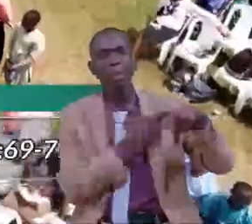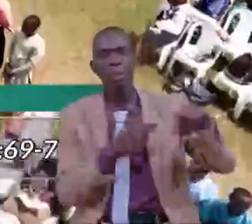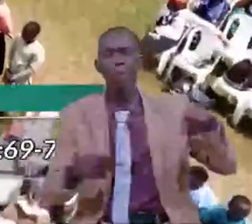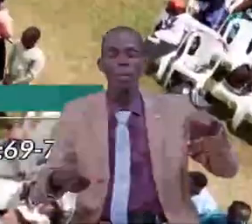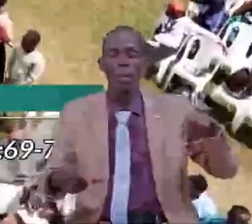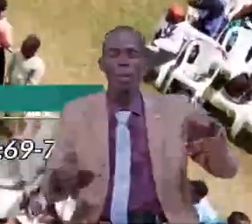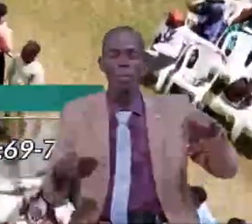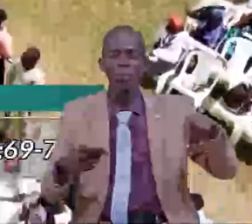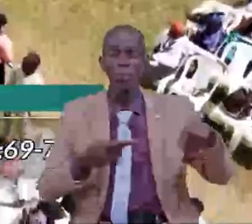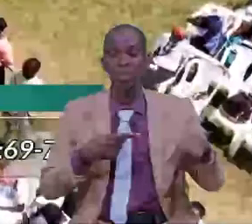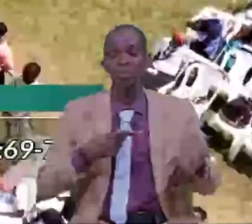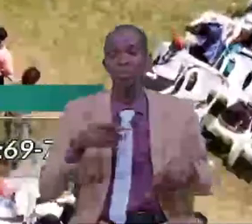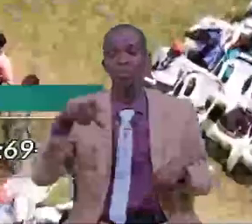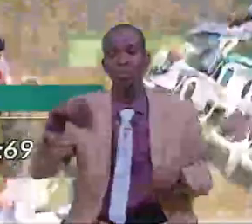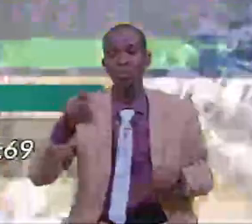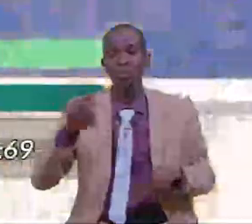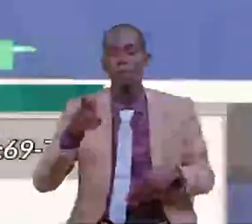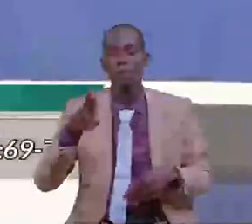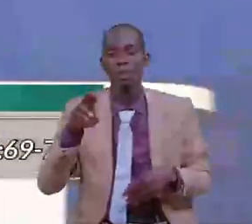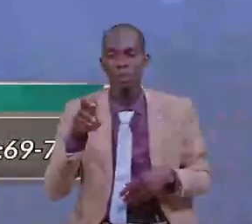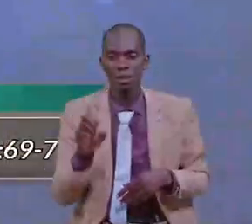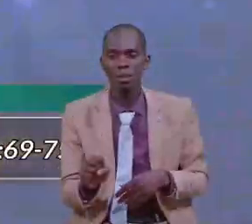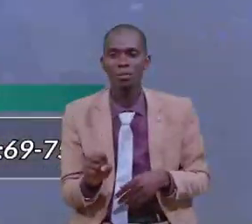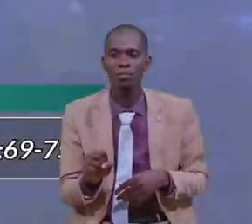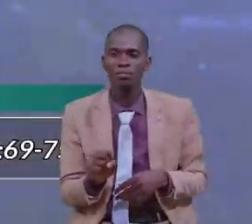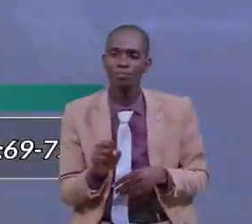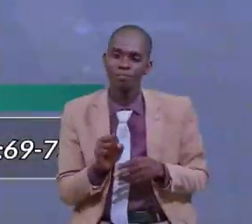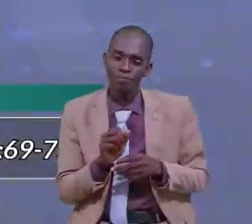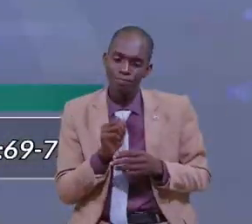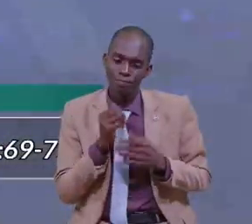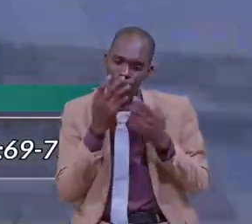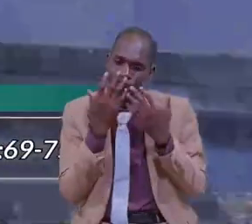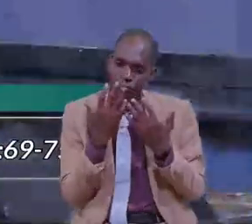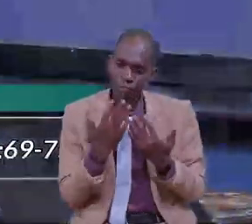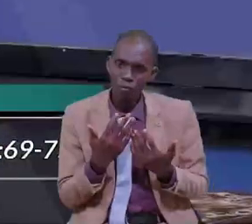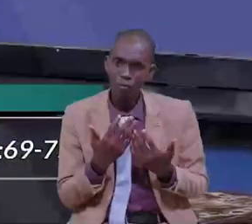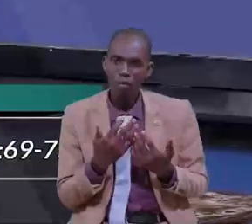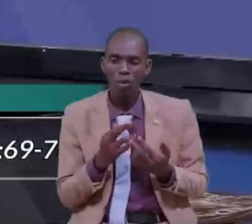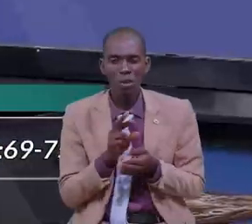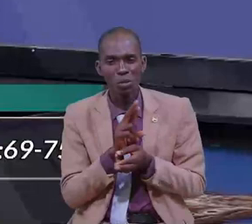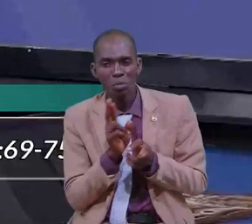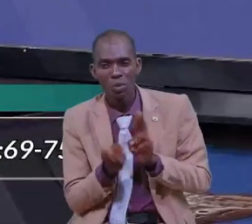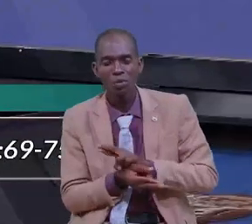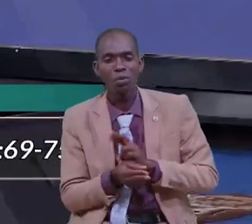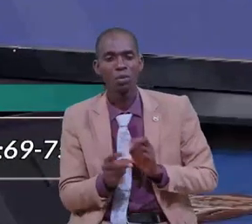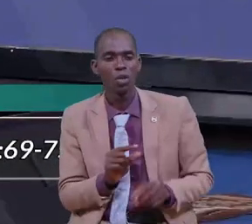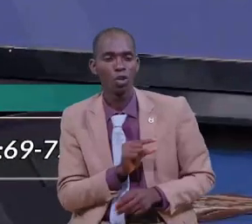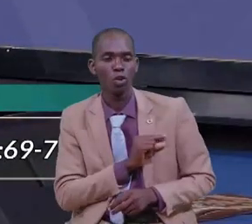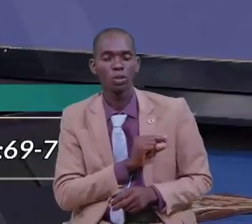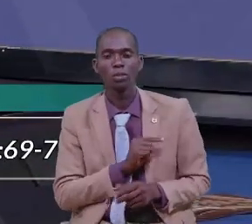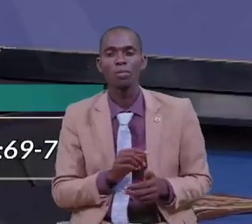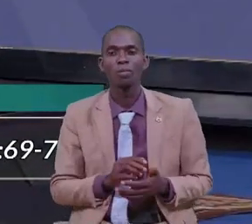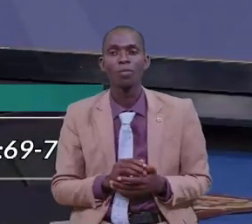c'est la conscience pénitente de Pierre. Parfois, quand quelqu'un a fait quelque